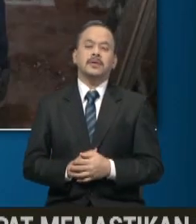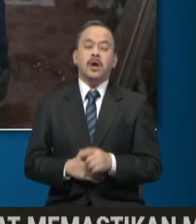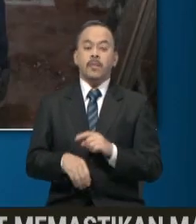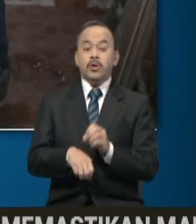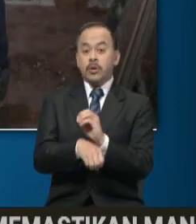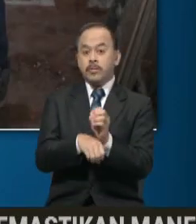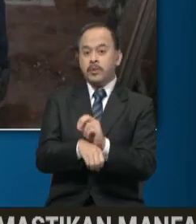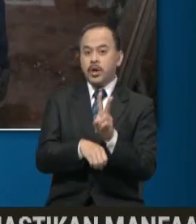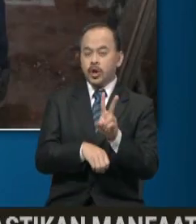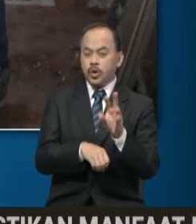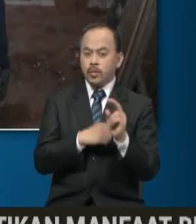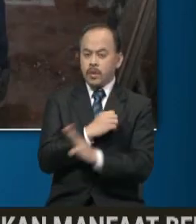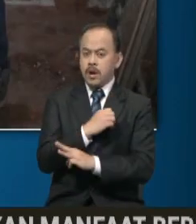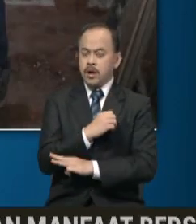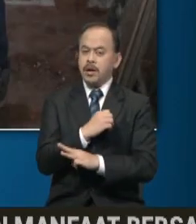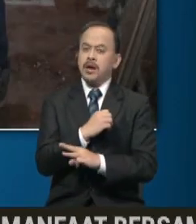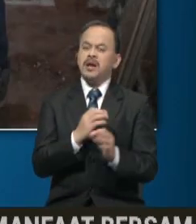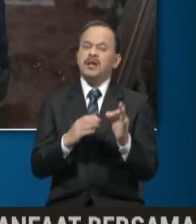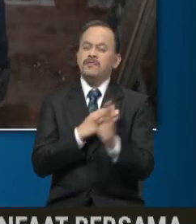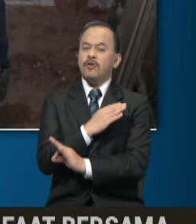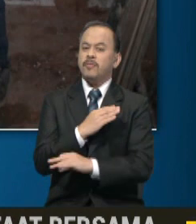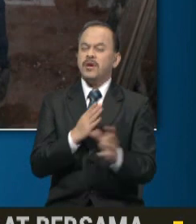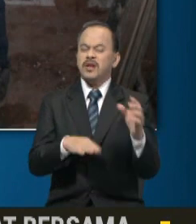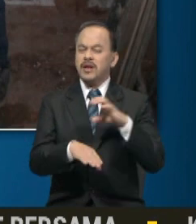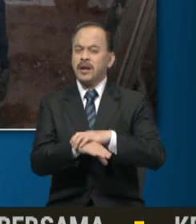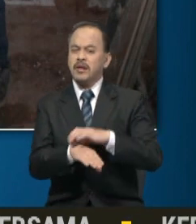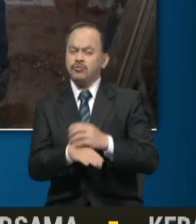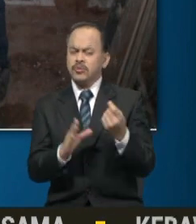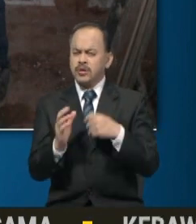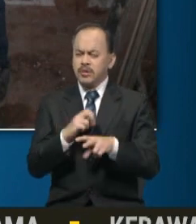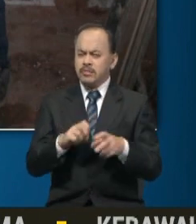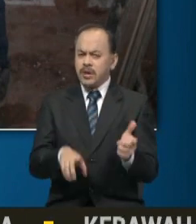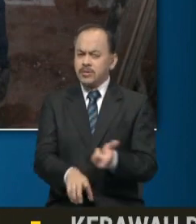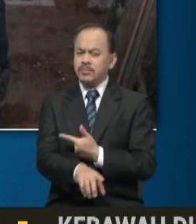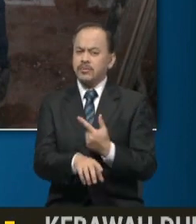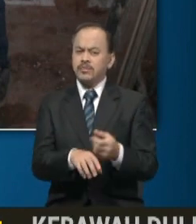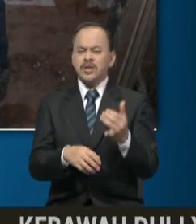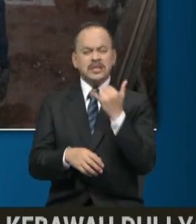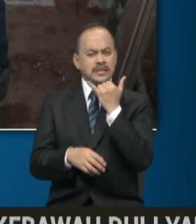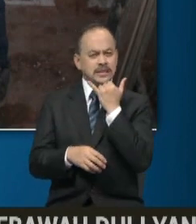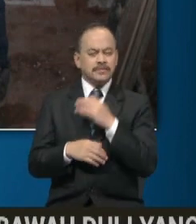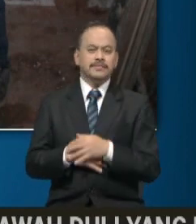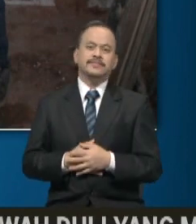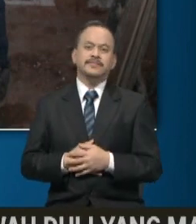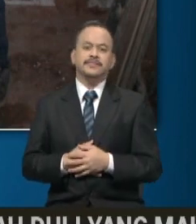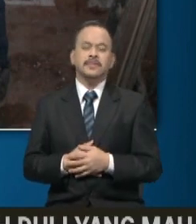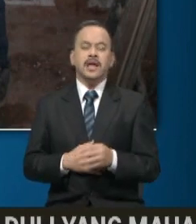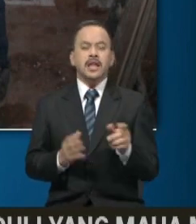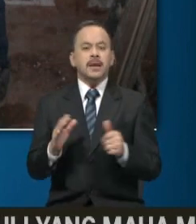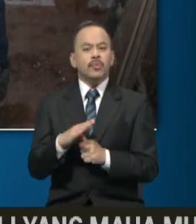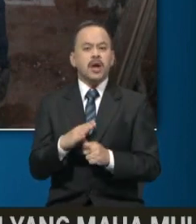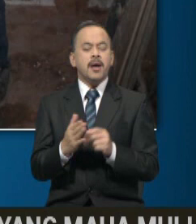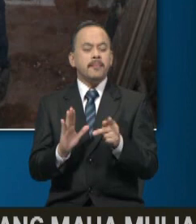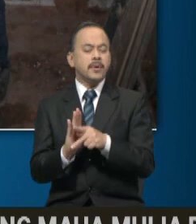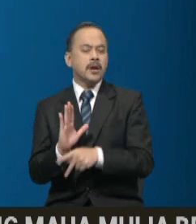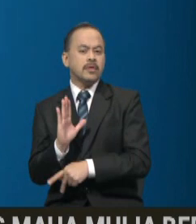Semasa operasi, dua warga negara asing ditahan untuk siasatan lanjut kerana dipercayai melakukan kesalahan di bawah Peraturan